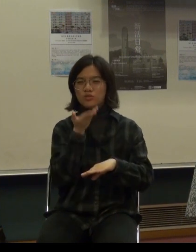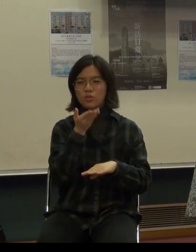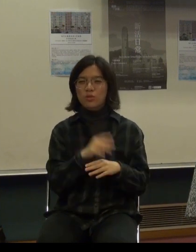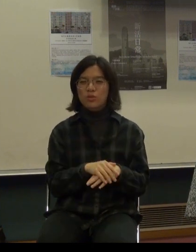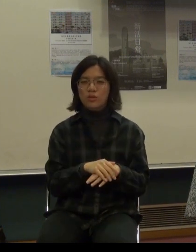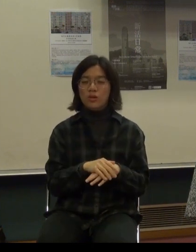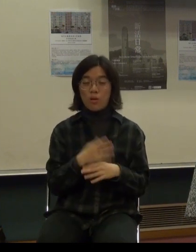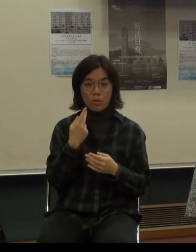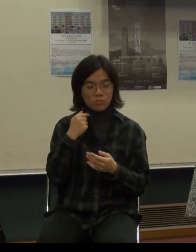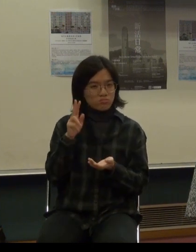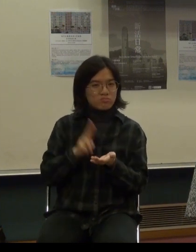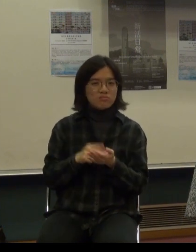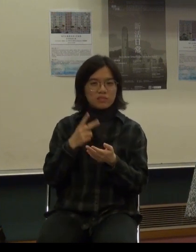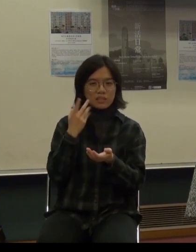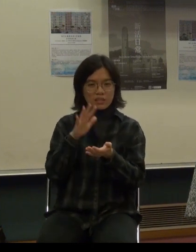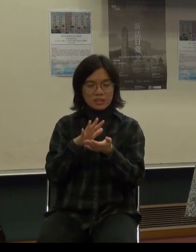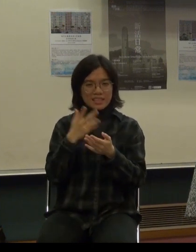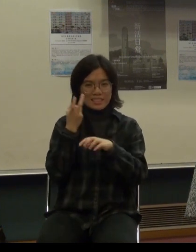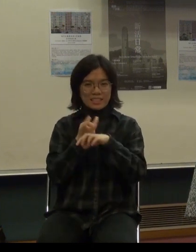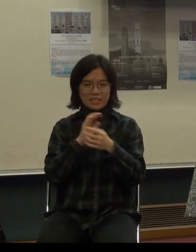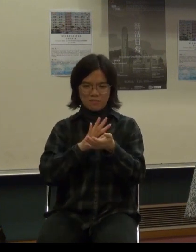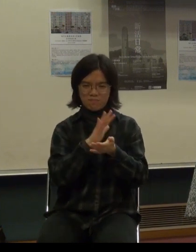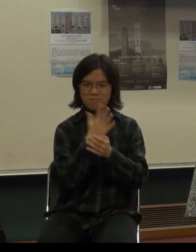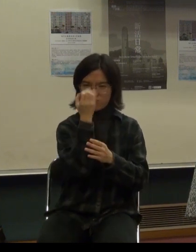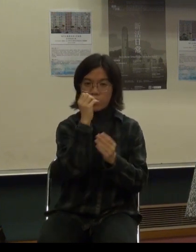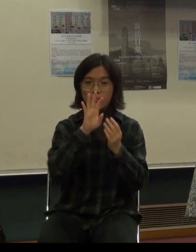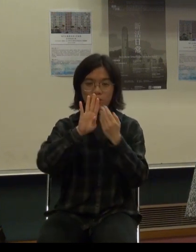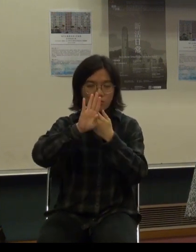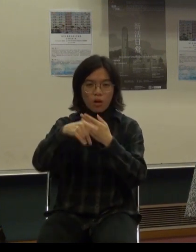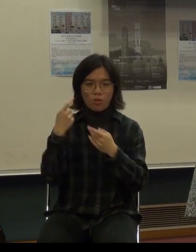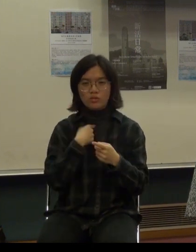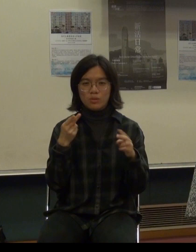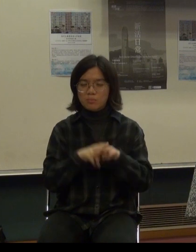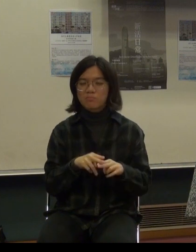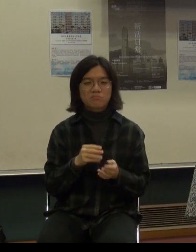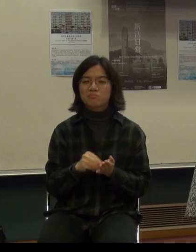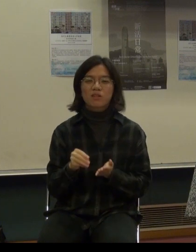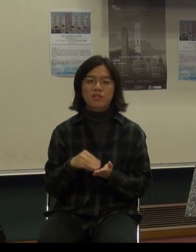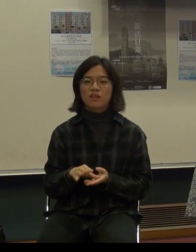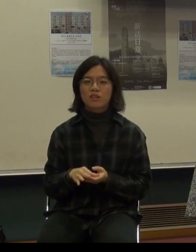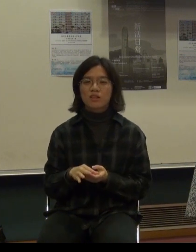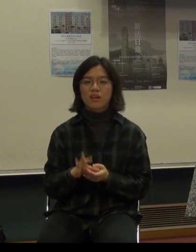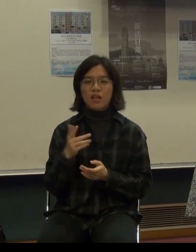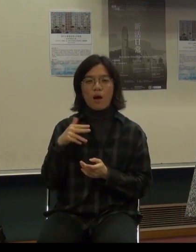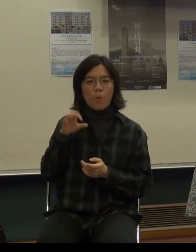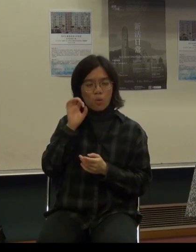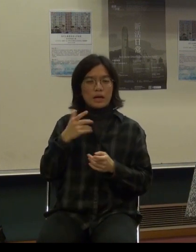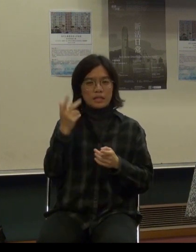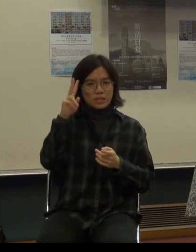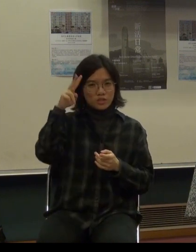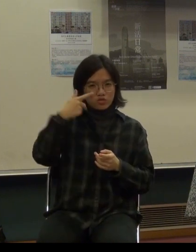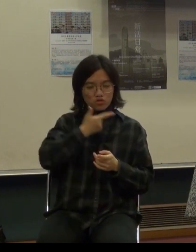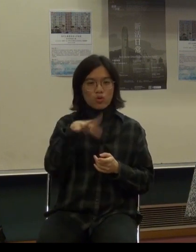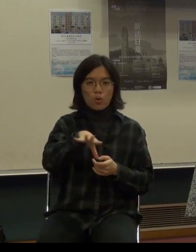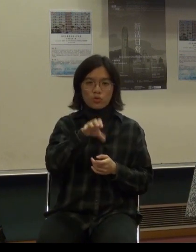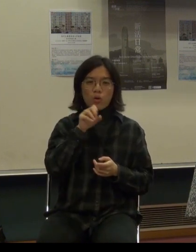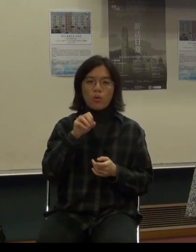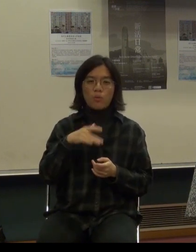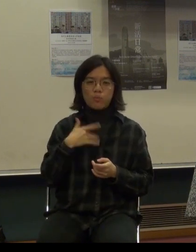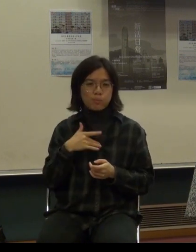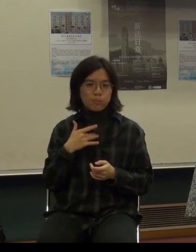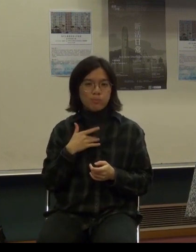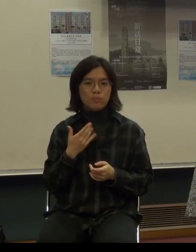的有五十年的壽命的，佢大規模嘅，即係點解我哋話佢大規模嘅應用咧？就係話佢係喺十九世